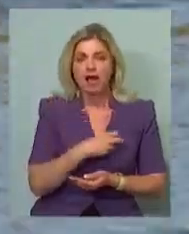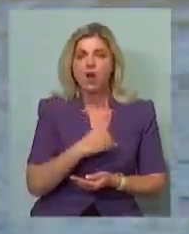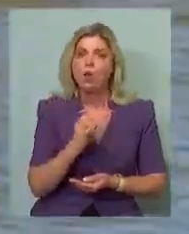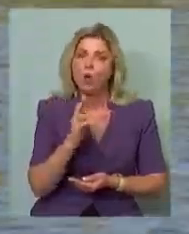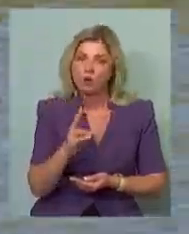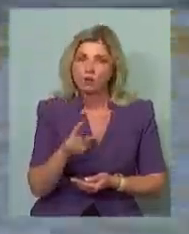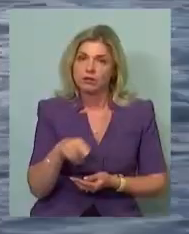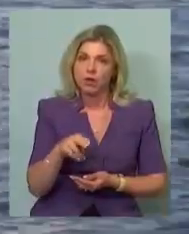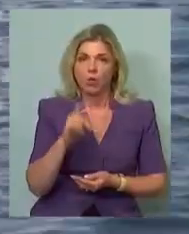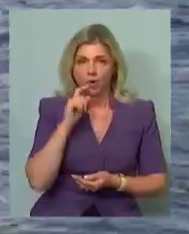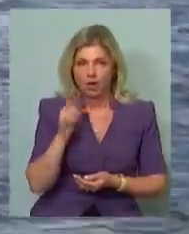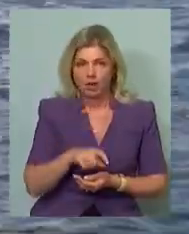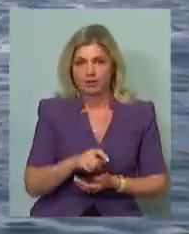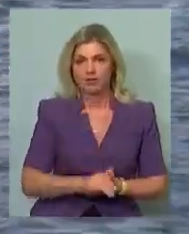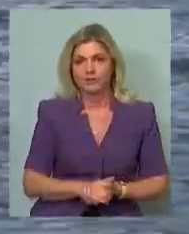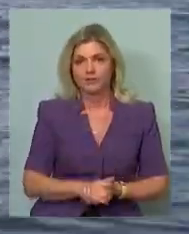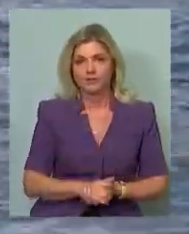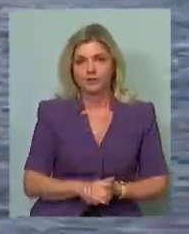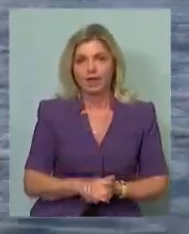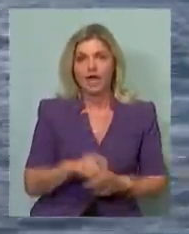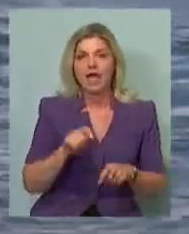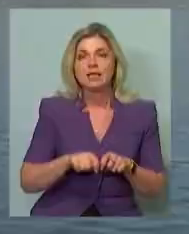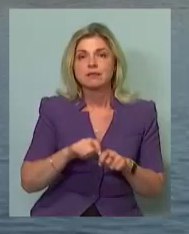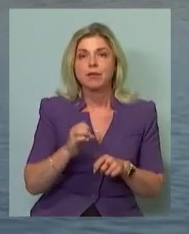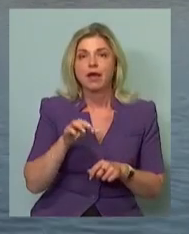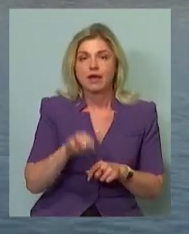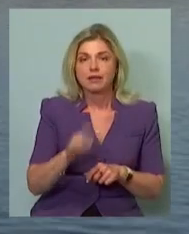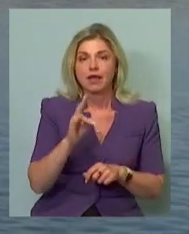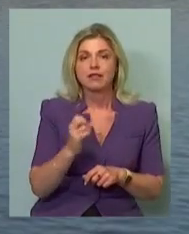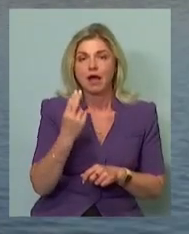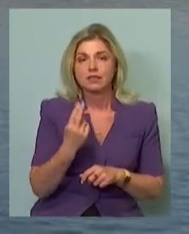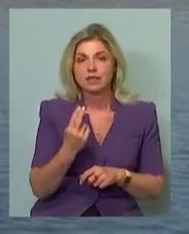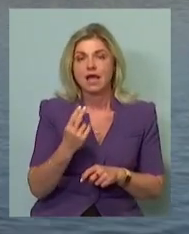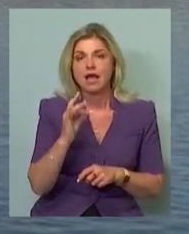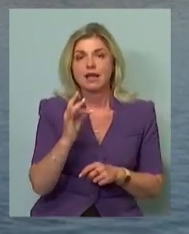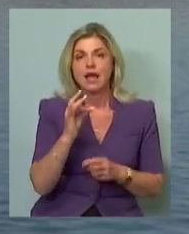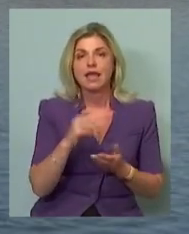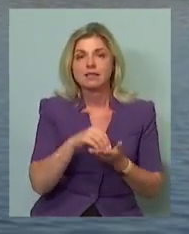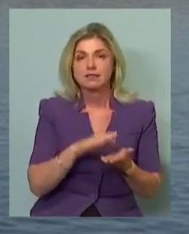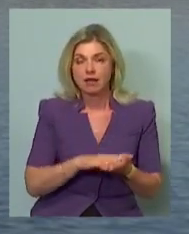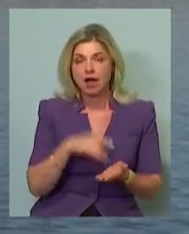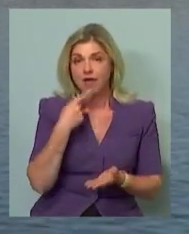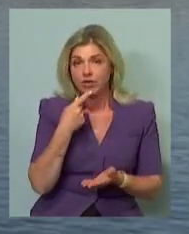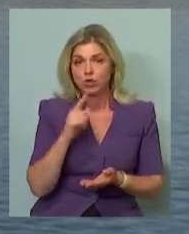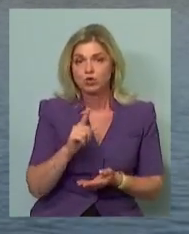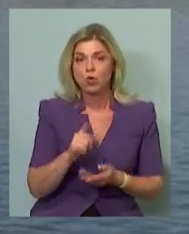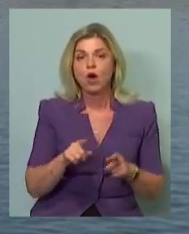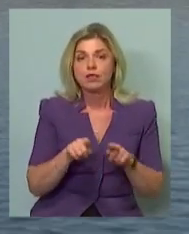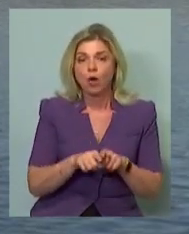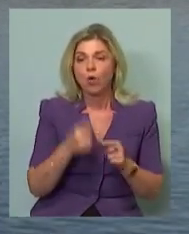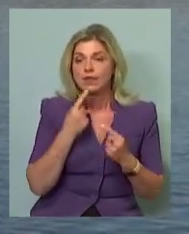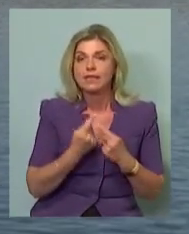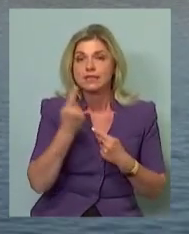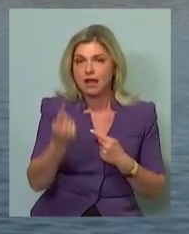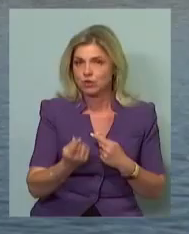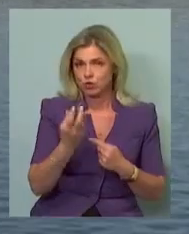у відкритій воді в 50 кілометрів. Експерт Національного реєстру рекордів України Олександр Кушпіта говорить, що наразі такої дистанції ще